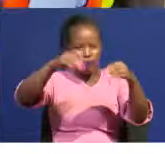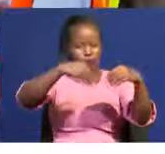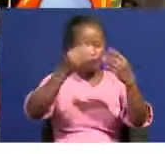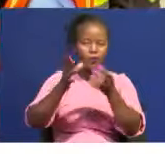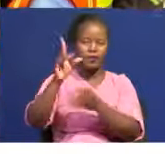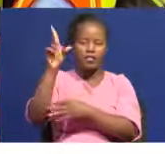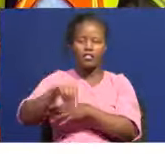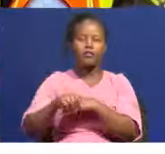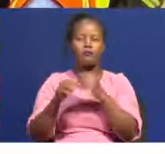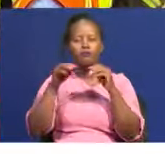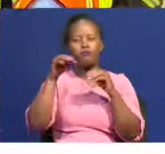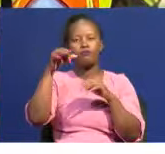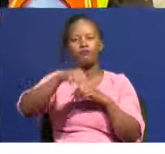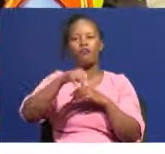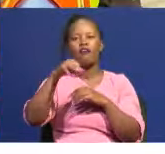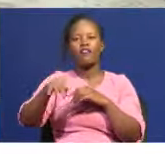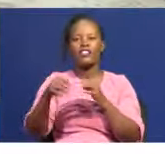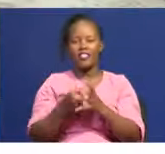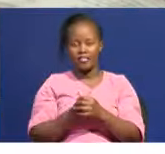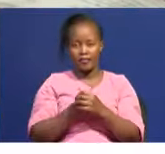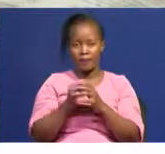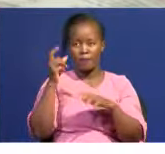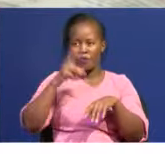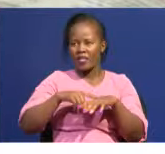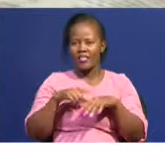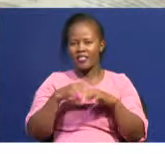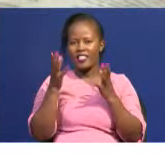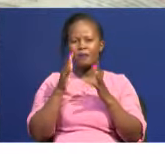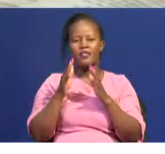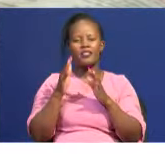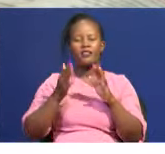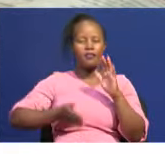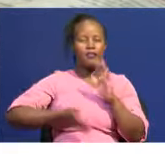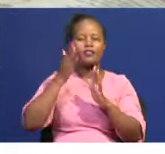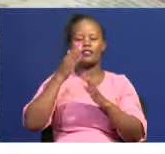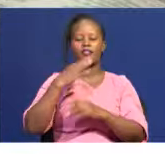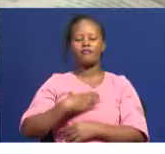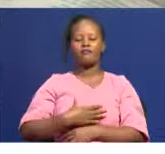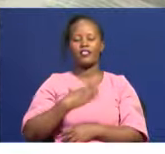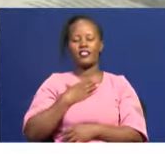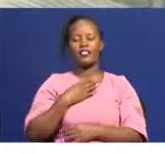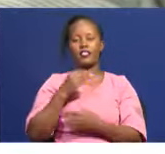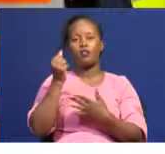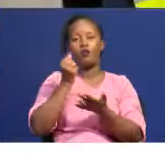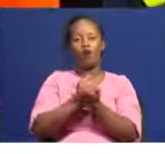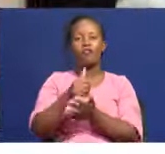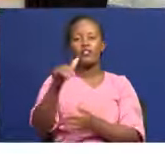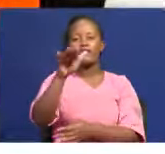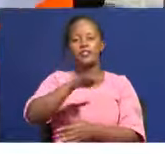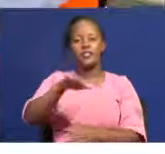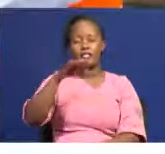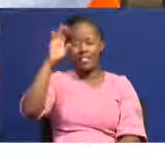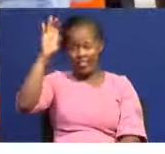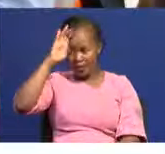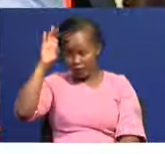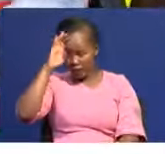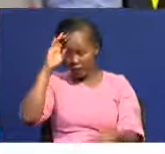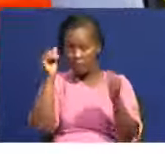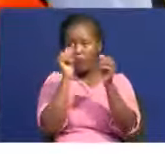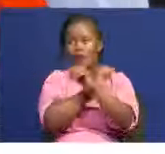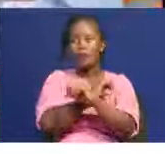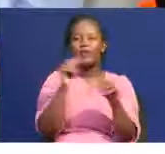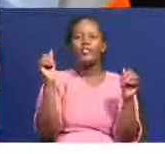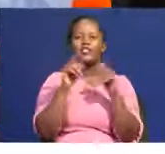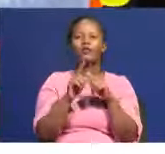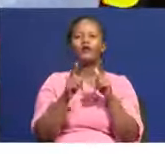ruzuku. Akiongea baada ya ziara isiyotarajiwa ya maghala ya halmashauri hiyo huko Eldoret, rais alijitosa kwenye